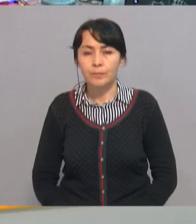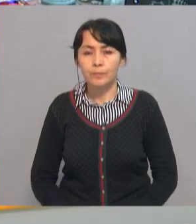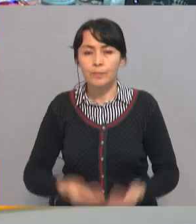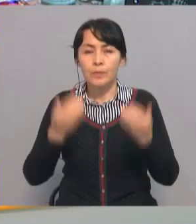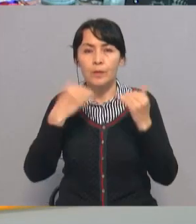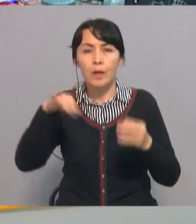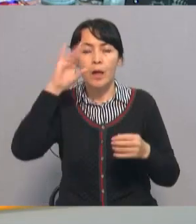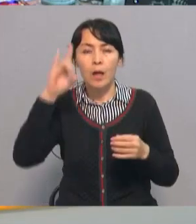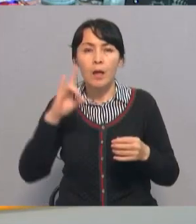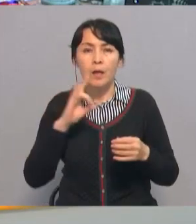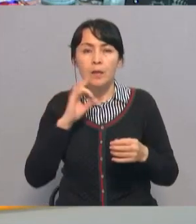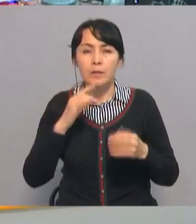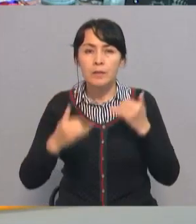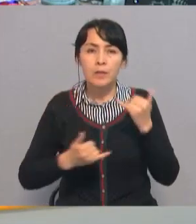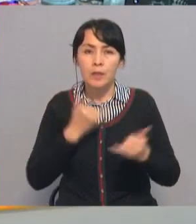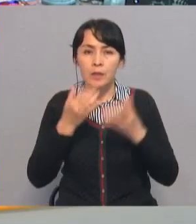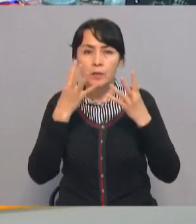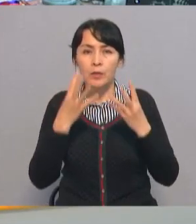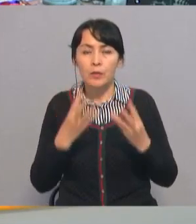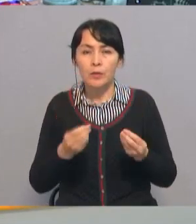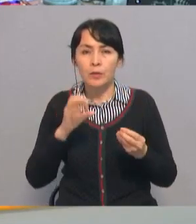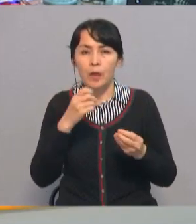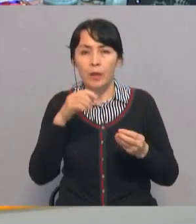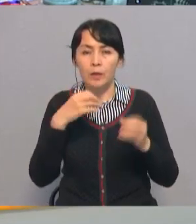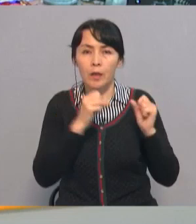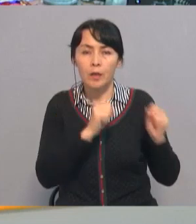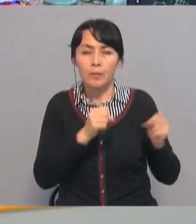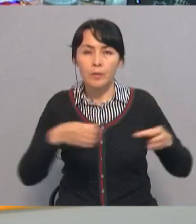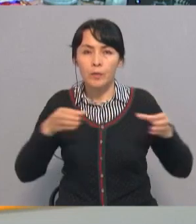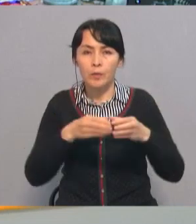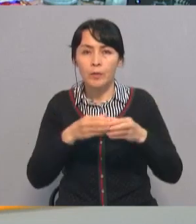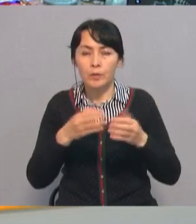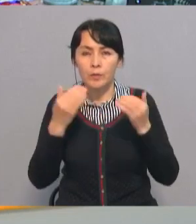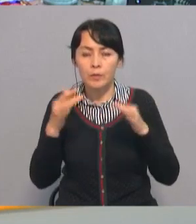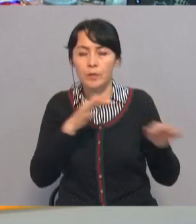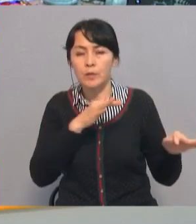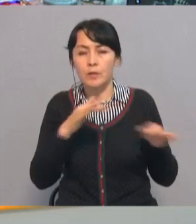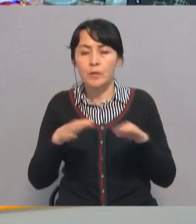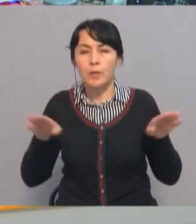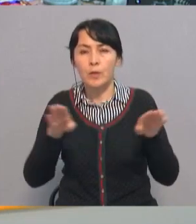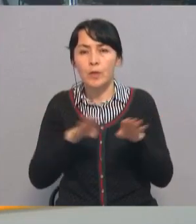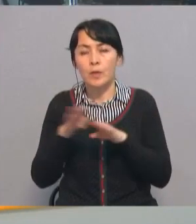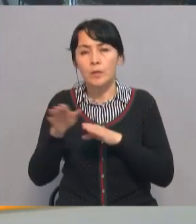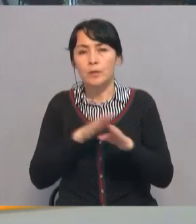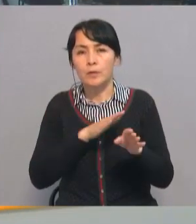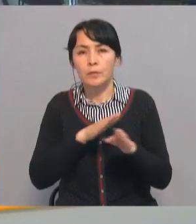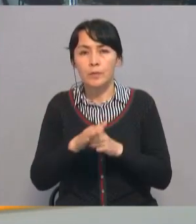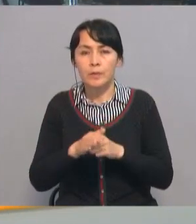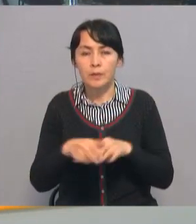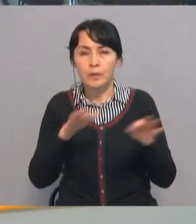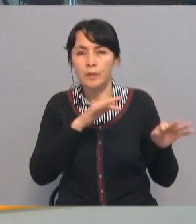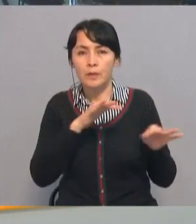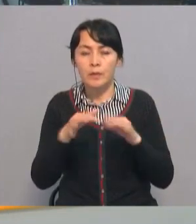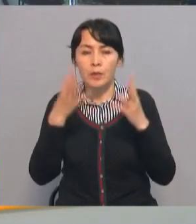Айтпақшы, бүгін Қазақстанда ғашықтар күні Артхаб Аманат орталығында бастанғы шарасы осыған орай ұйымдастырылған.